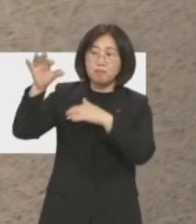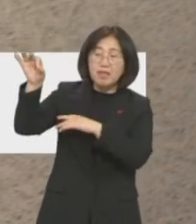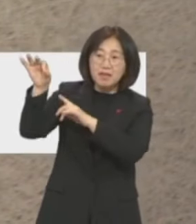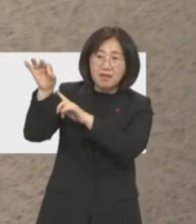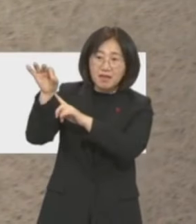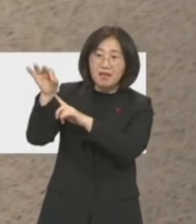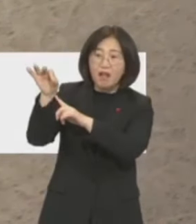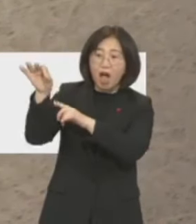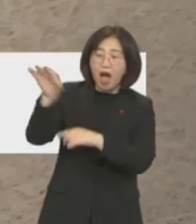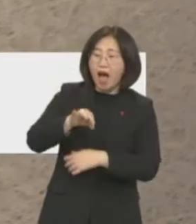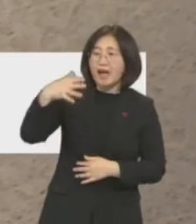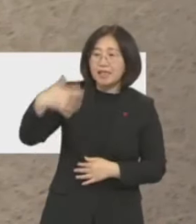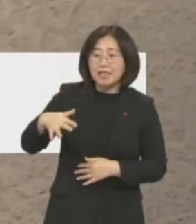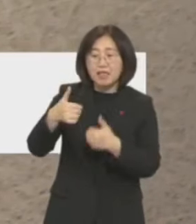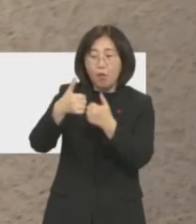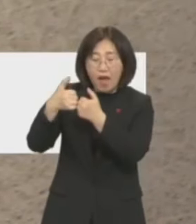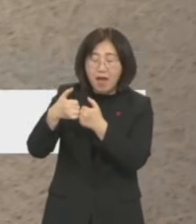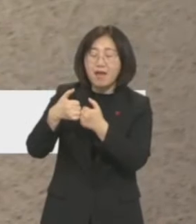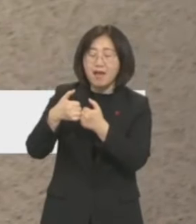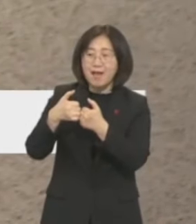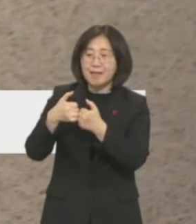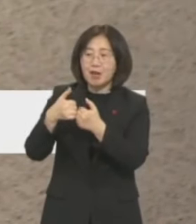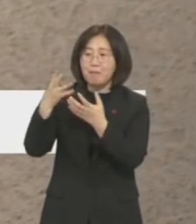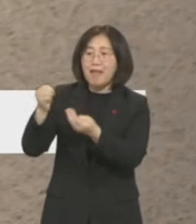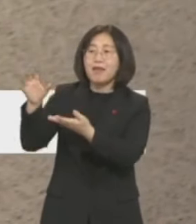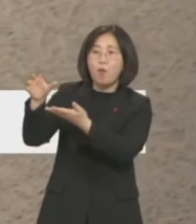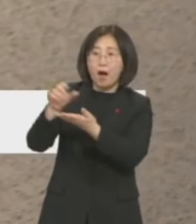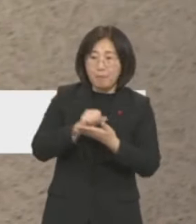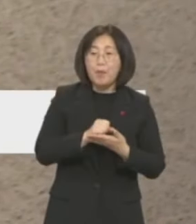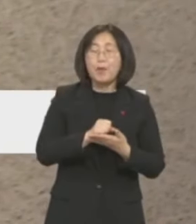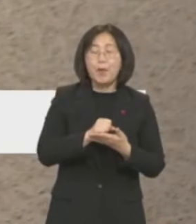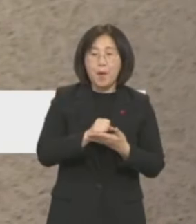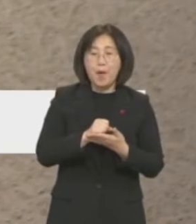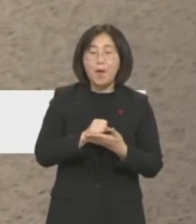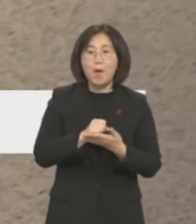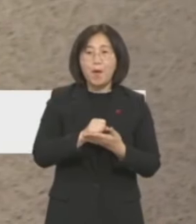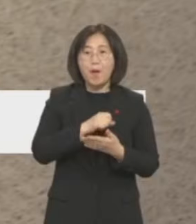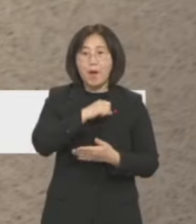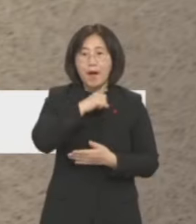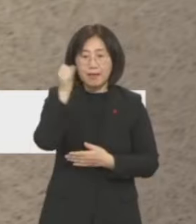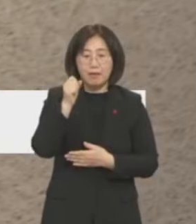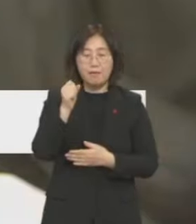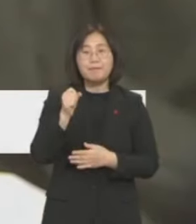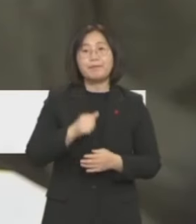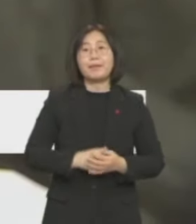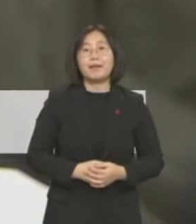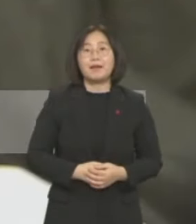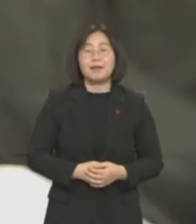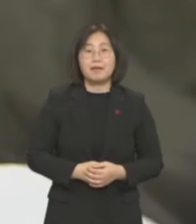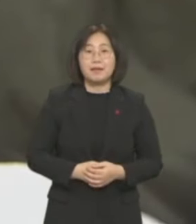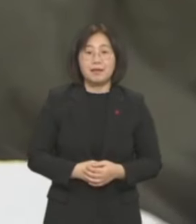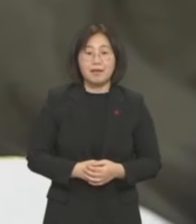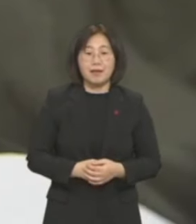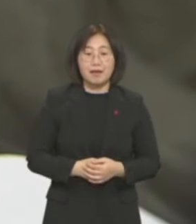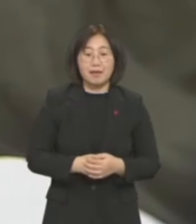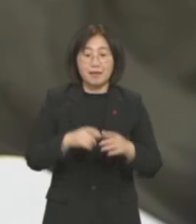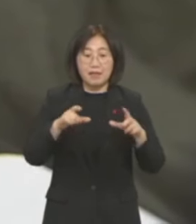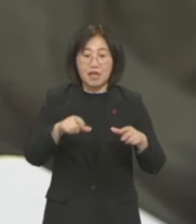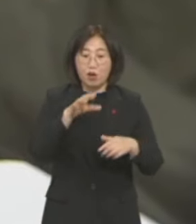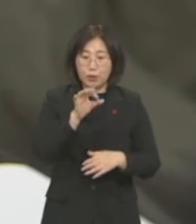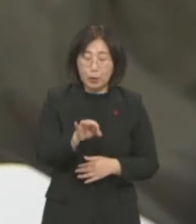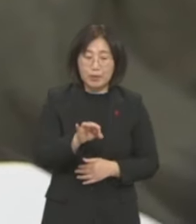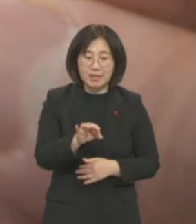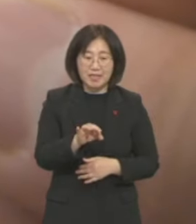오늘도 회의가 있는데 회의를 통해서 최대한 많이 확보하고 정비계획을 다시 수립하도록 정부는 지역화폐가